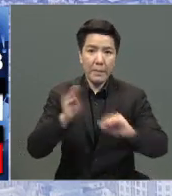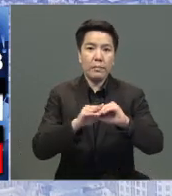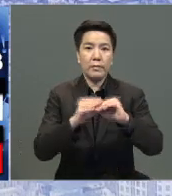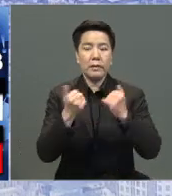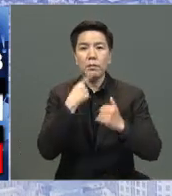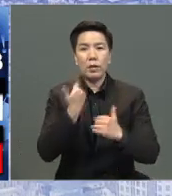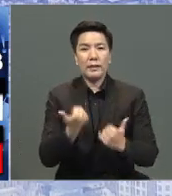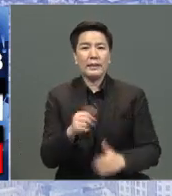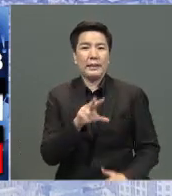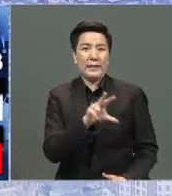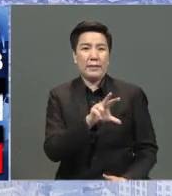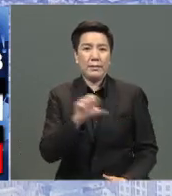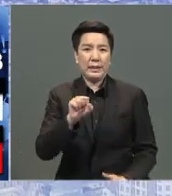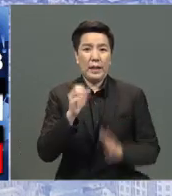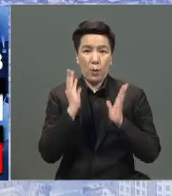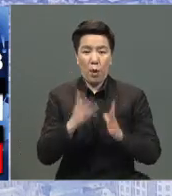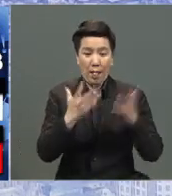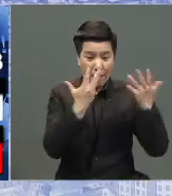ของการกระทรวงสาธารณสุขนะครับว่าจะทำให้มั่นใจต้องเข้าไปตรวจเพิ่มเติมขึ้นถึงแม้ตัวเลขจะบอกว่า3